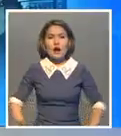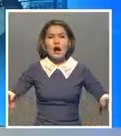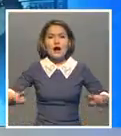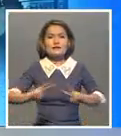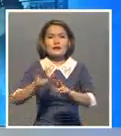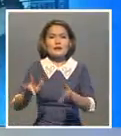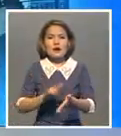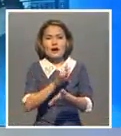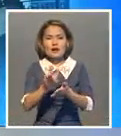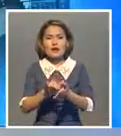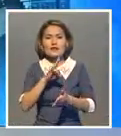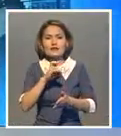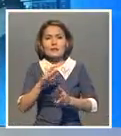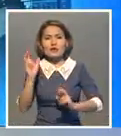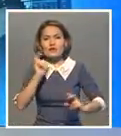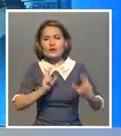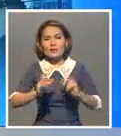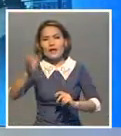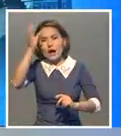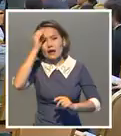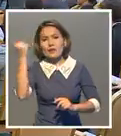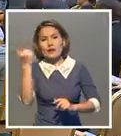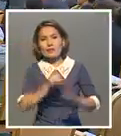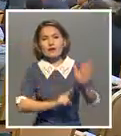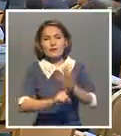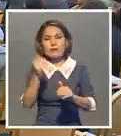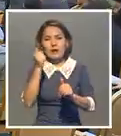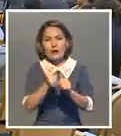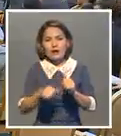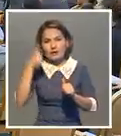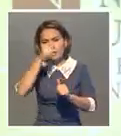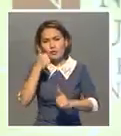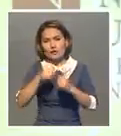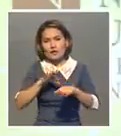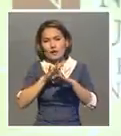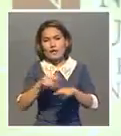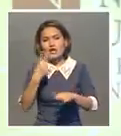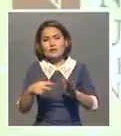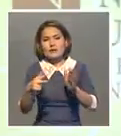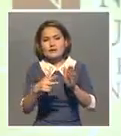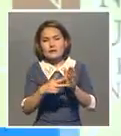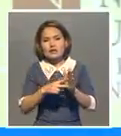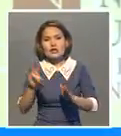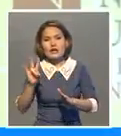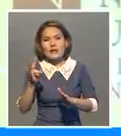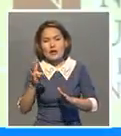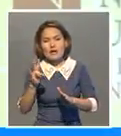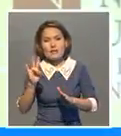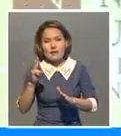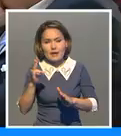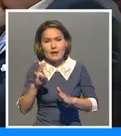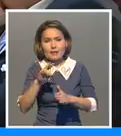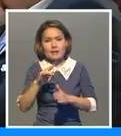Астанадағы Назарбаев университетінде ғылым аптасы басталды. Жыл сайын ұйымдастырылатын шара биыл қарашаның 28-іне дейін жалғасады. Студенттердің ғылыми